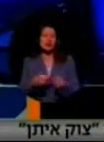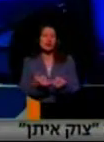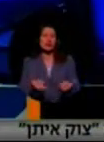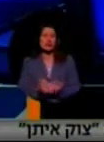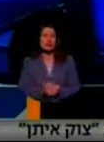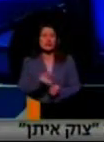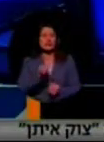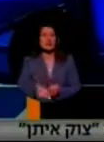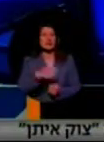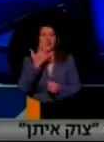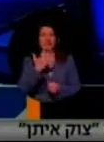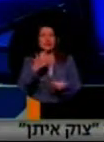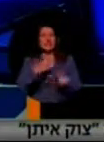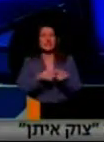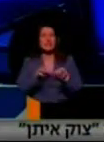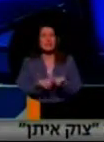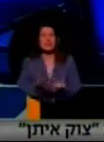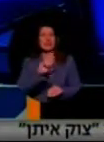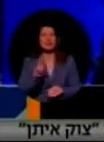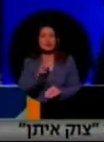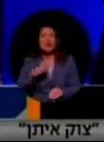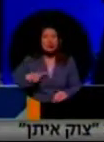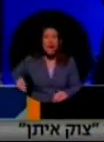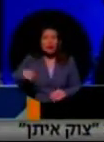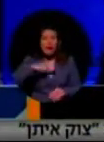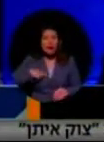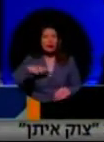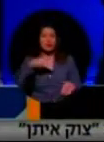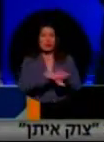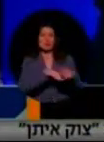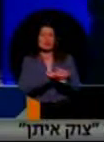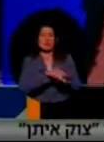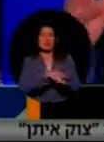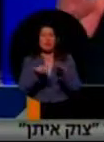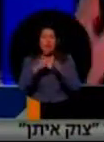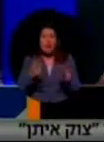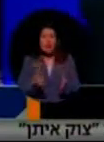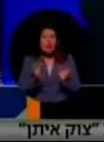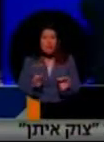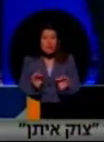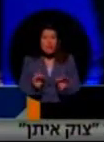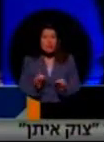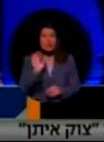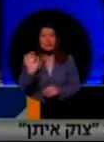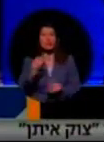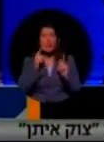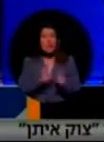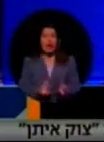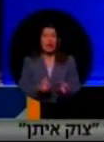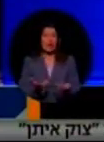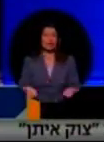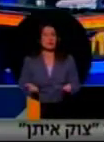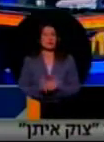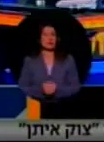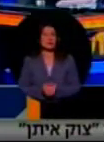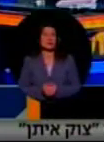יש 5.5 מיליארד שקל שאנחנו חסכנו. אנחנו חוסכים את זה בקרן מיוחדת למלחמה. נכון, ראית? אבל